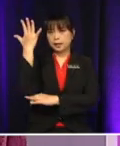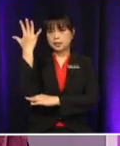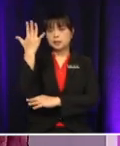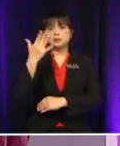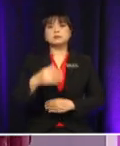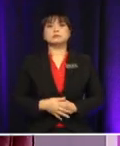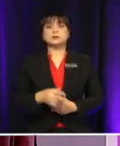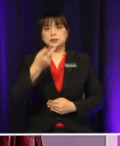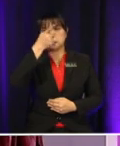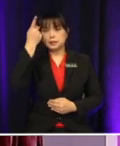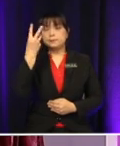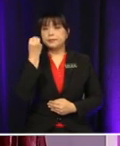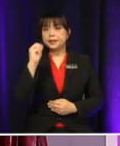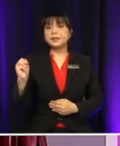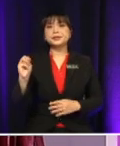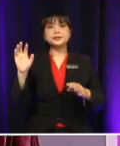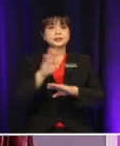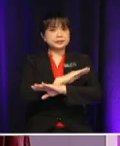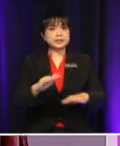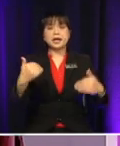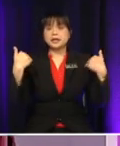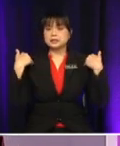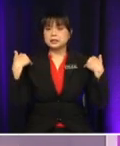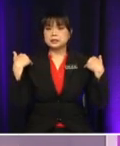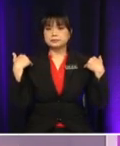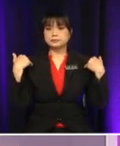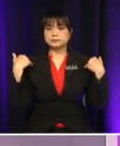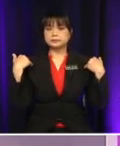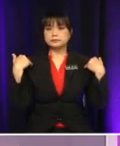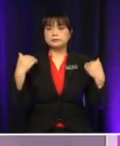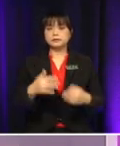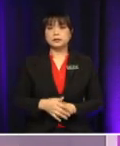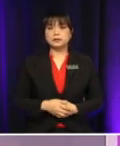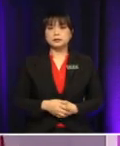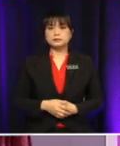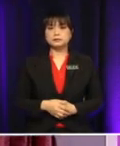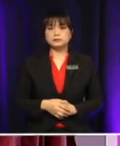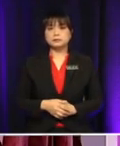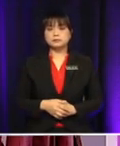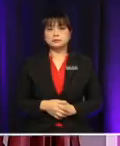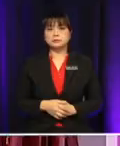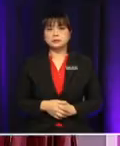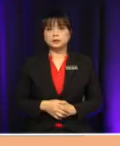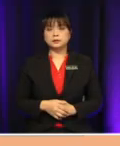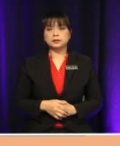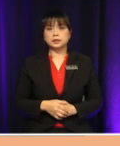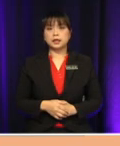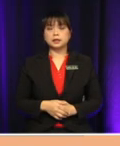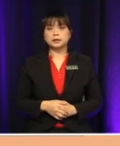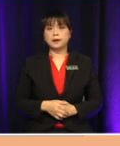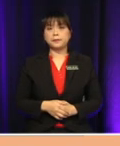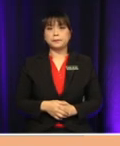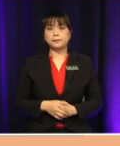ini tidak mempunyai organisasi yang yang kompleks ya sebab itulah mereka